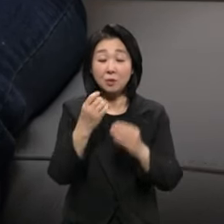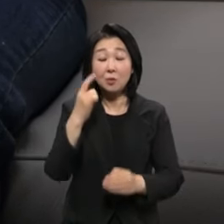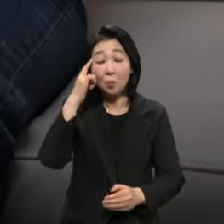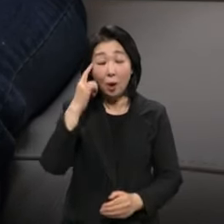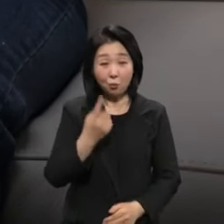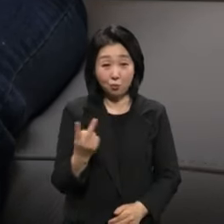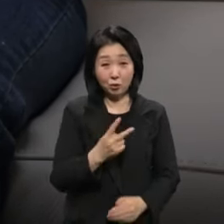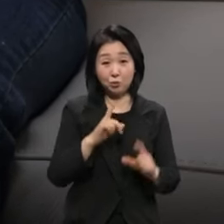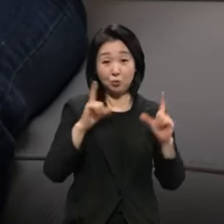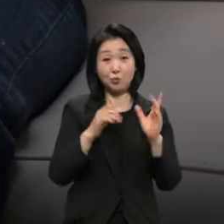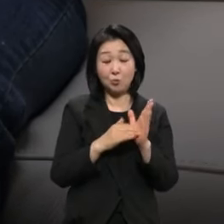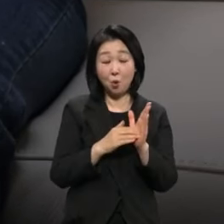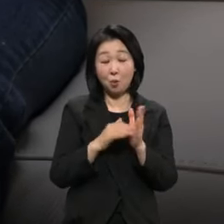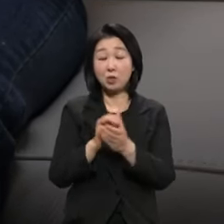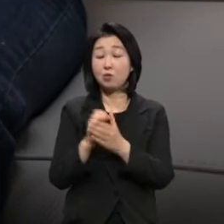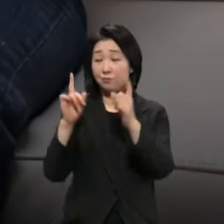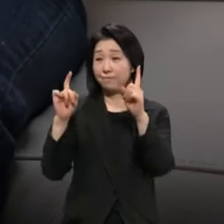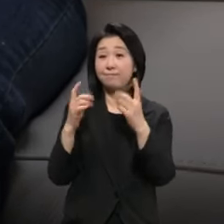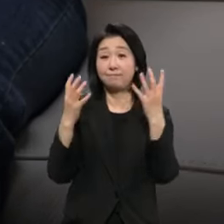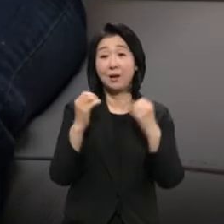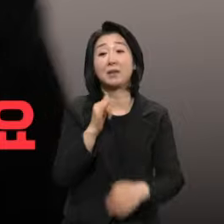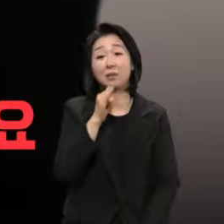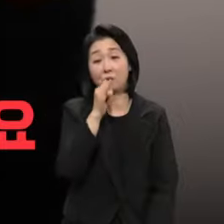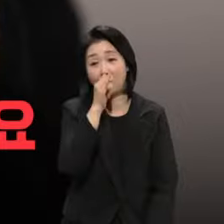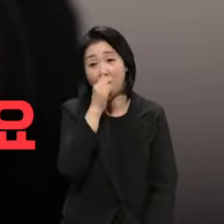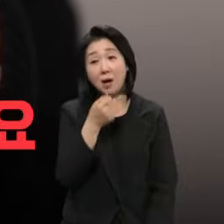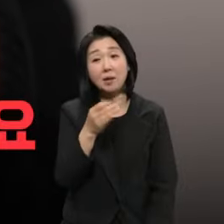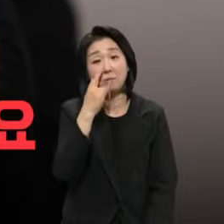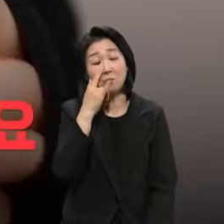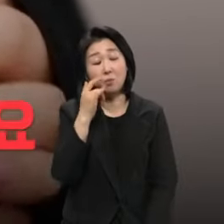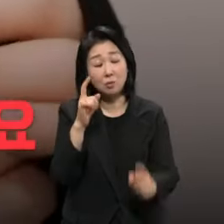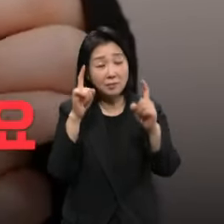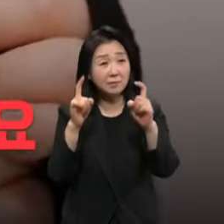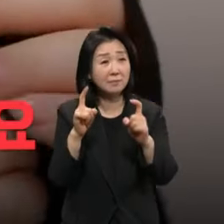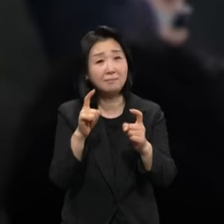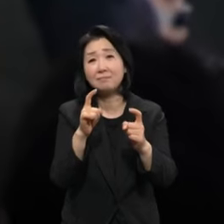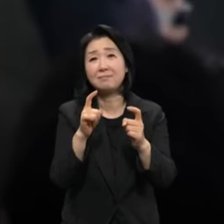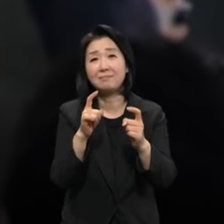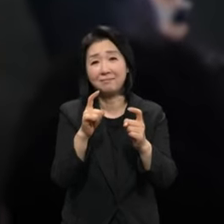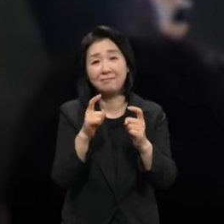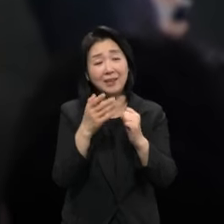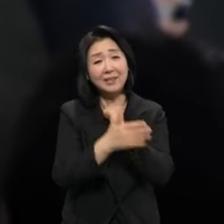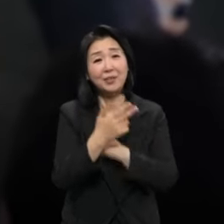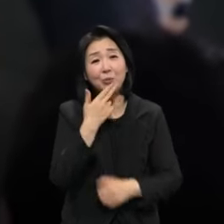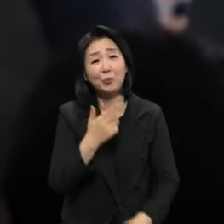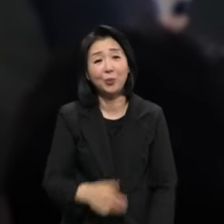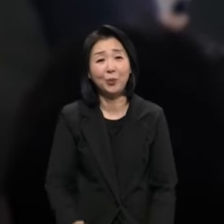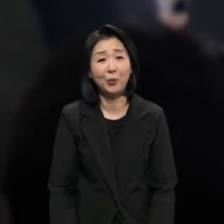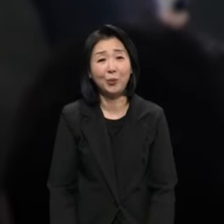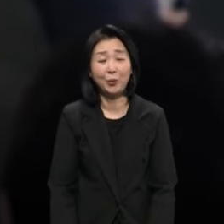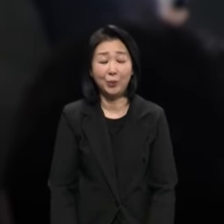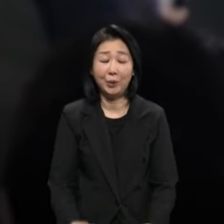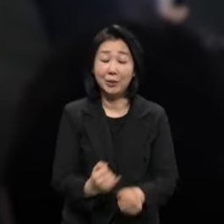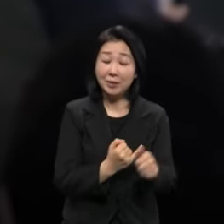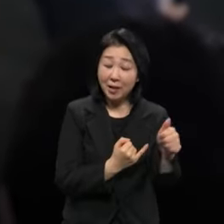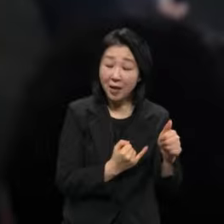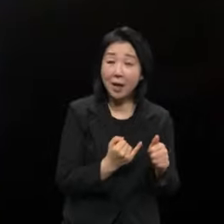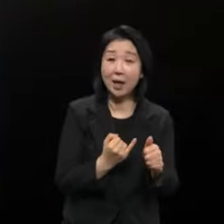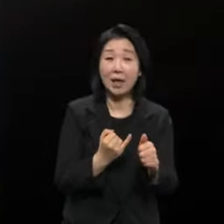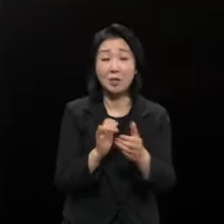주인공이니까 제 친구들이 찍어준 그런 사진 있어요. 근데 부모님을 찍은 사진은 없잖아요. 신랑 신부, 가족, 친구의